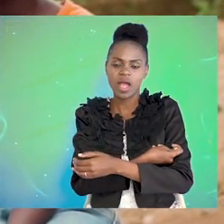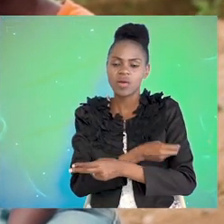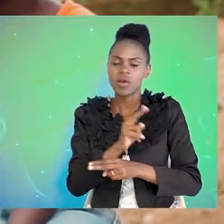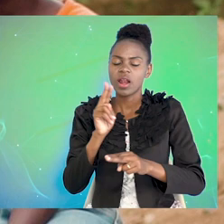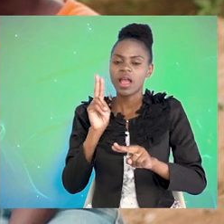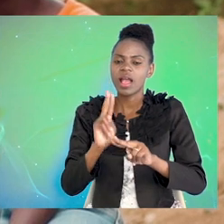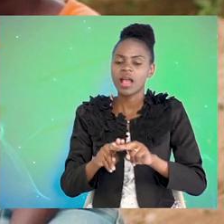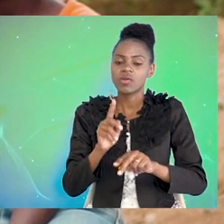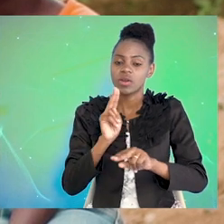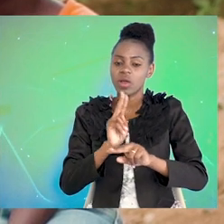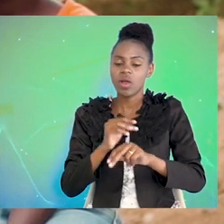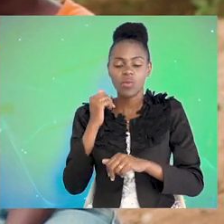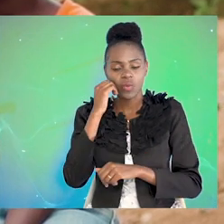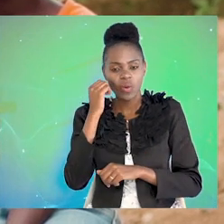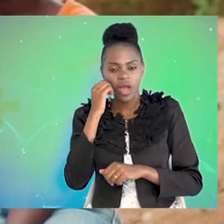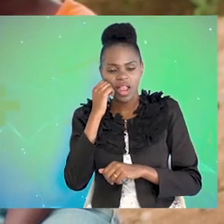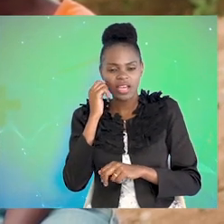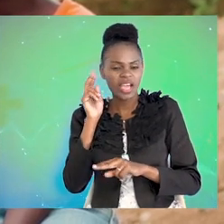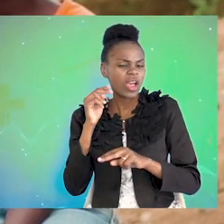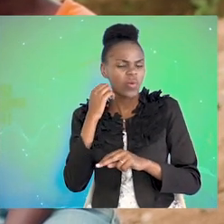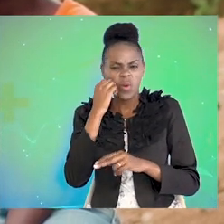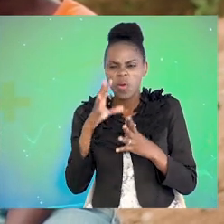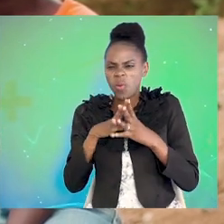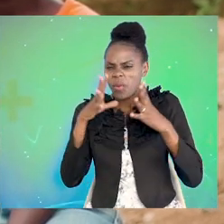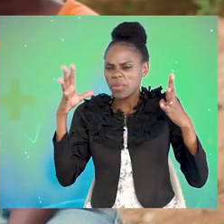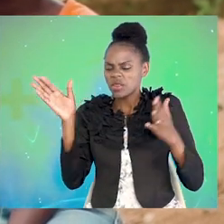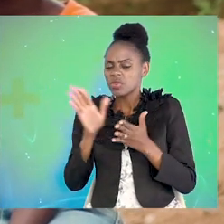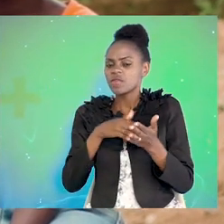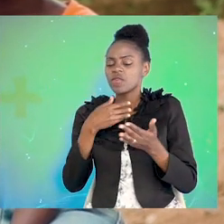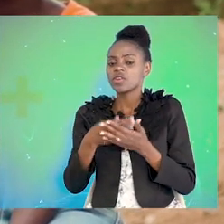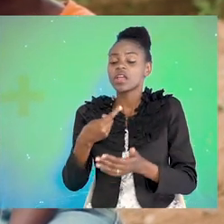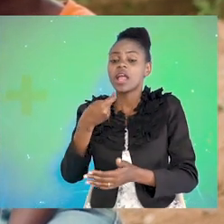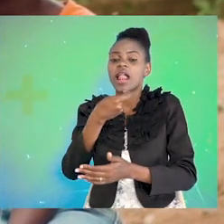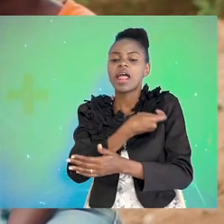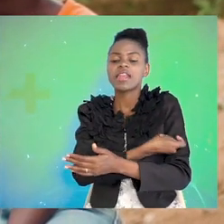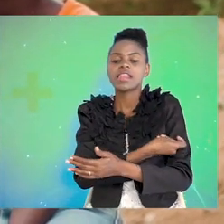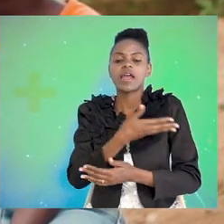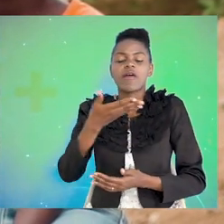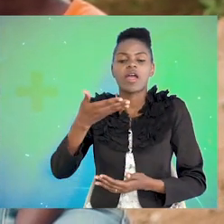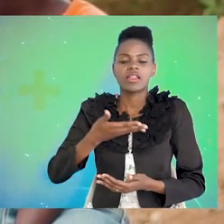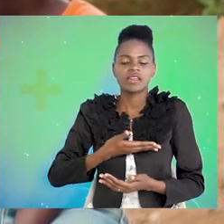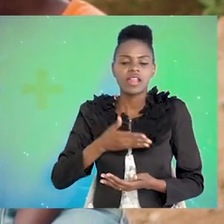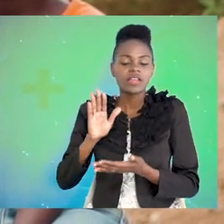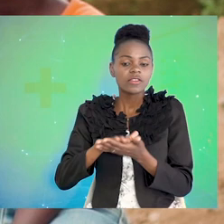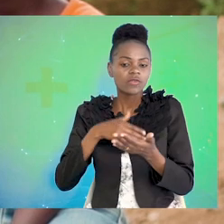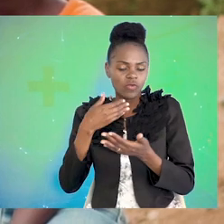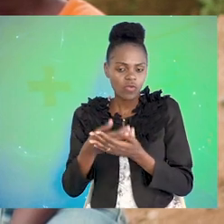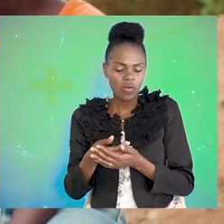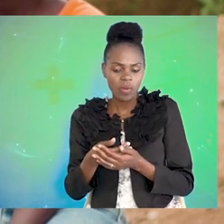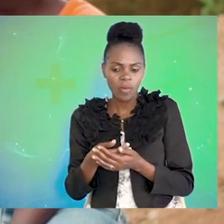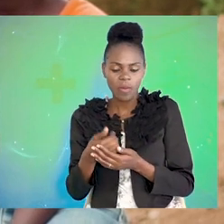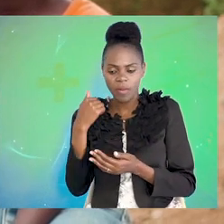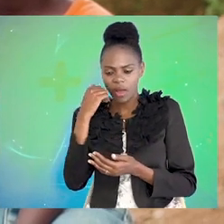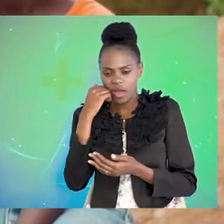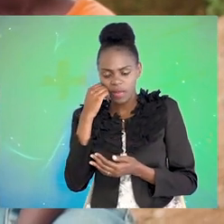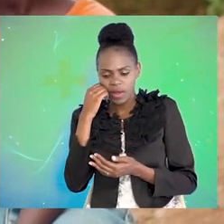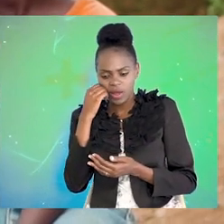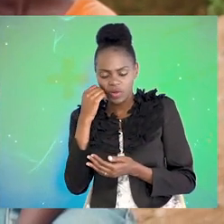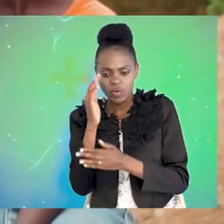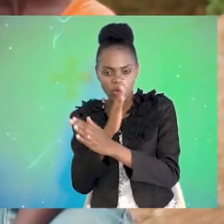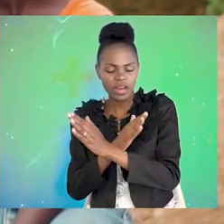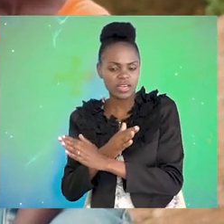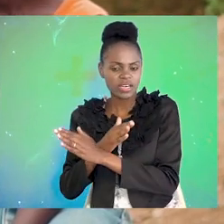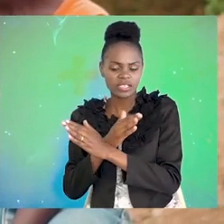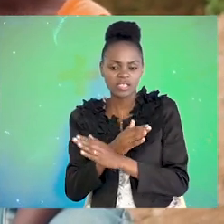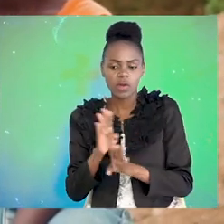adwali sangadwali kwambiri chifukwa choti munthu mwana uja walandira katemera wataifodi chifukwa amakhala ngati mwana uja alotetezidwa chifukwa ine naonera mwana